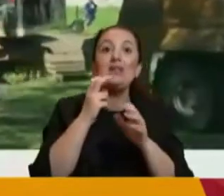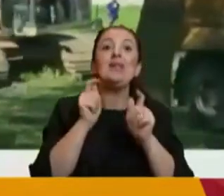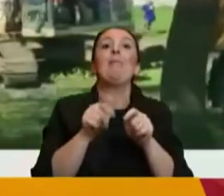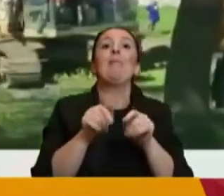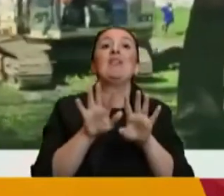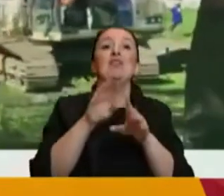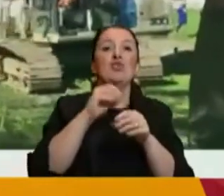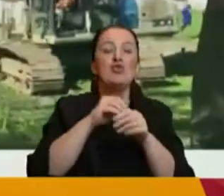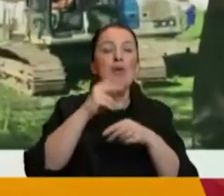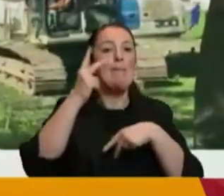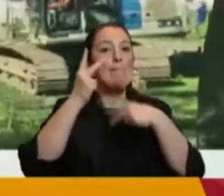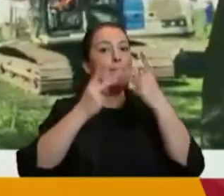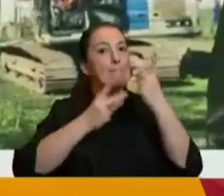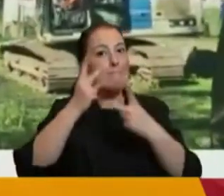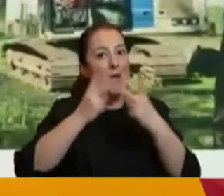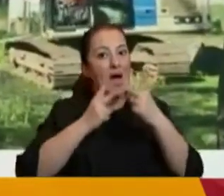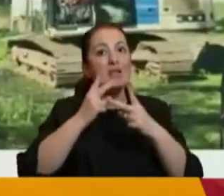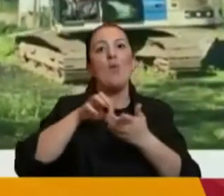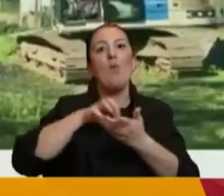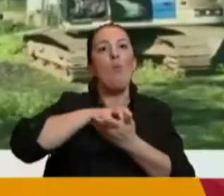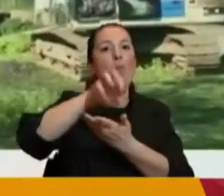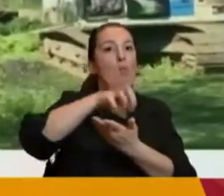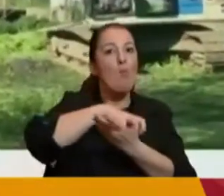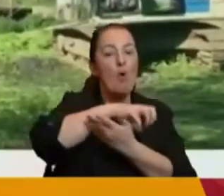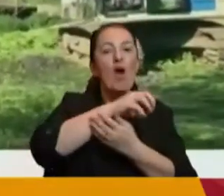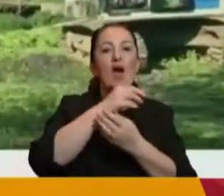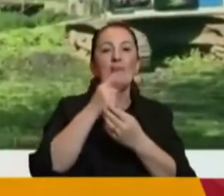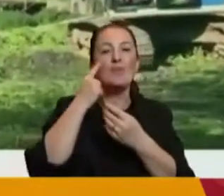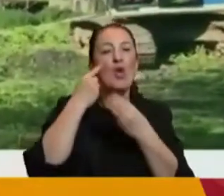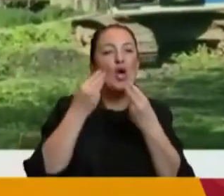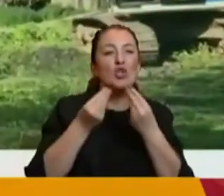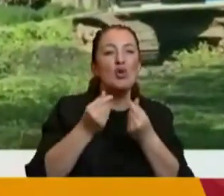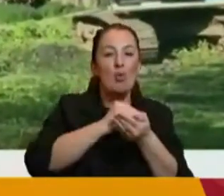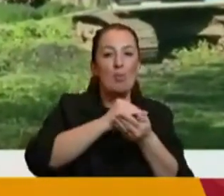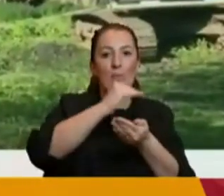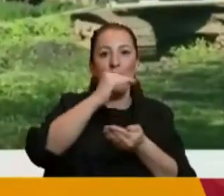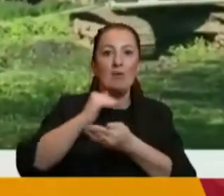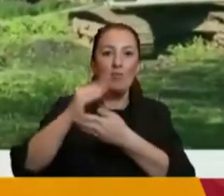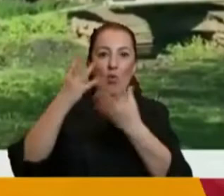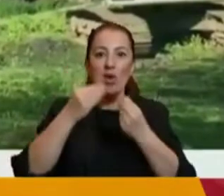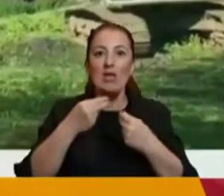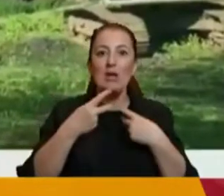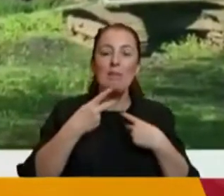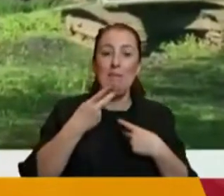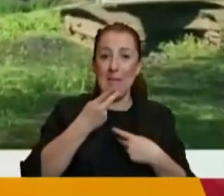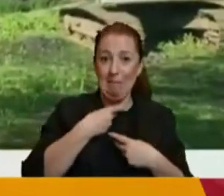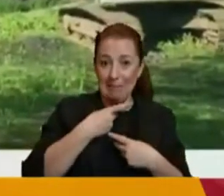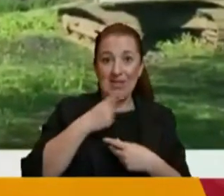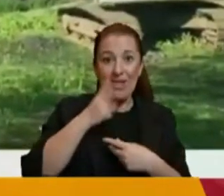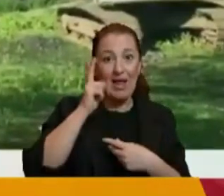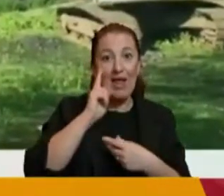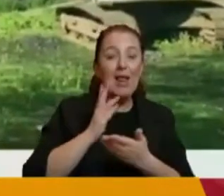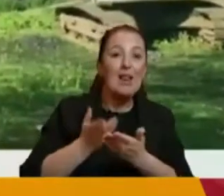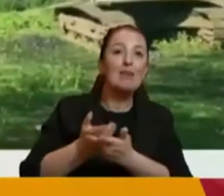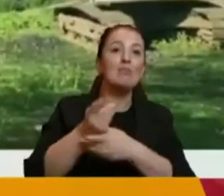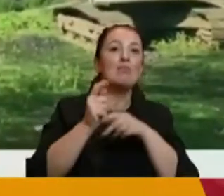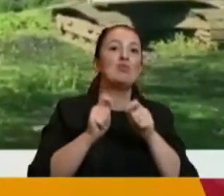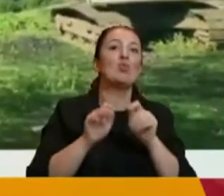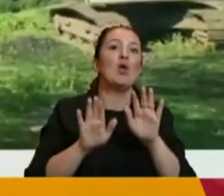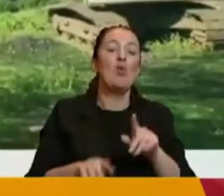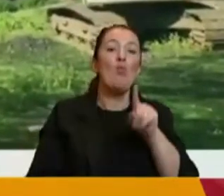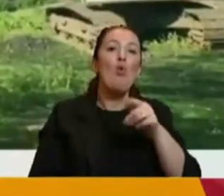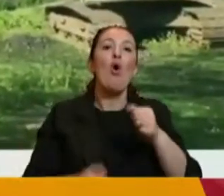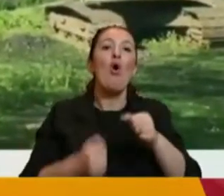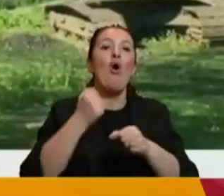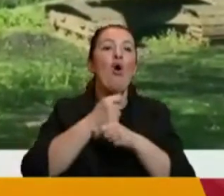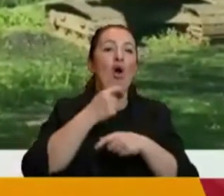bölgelerde çamur birikmesi oluyor Ve bunu Biz temizlemek zorunda kalıyoruz Bu görev